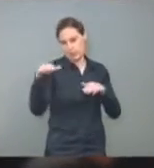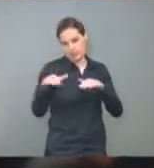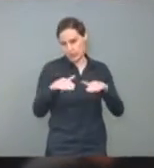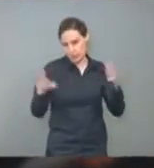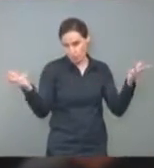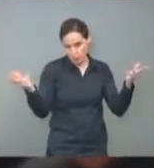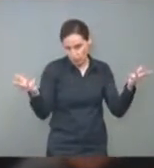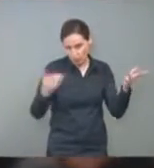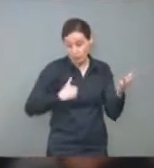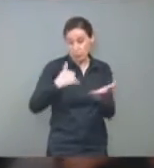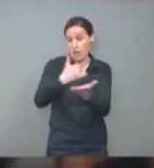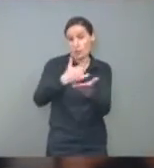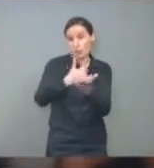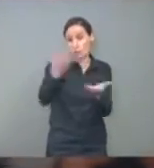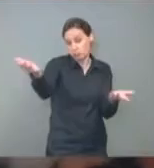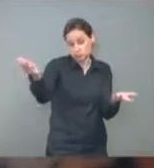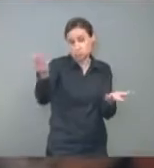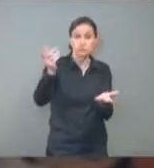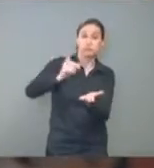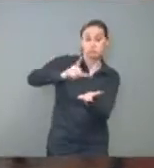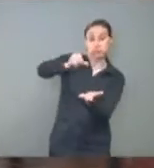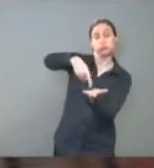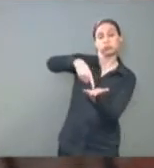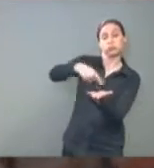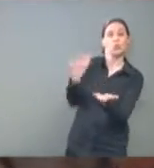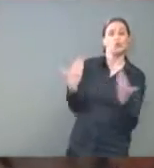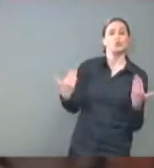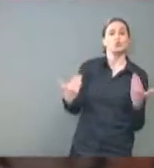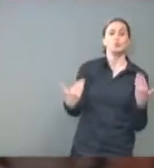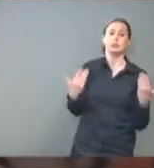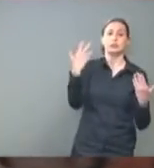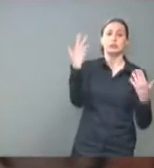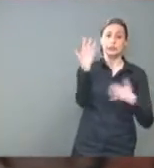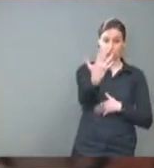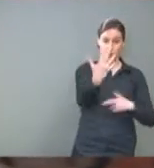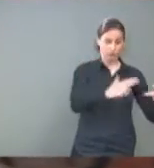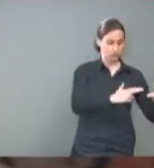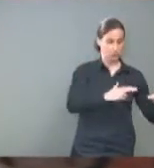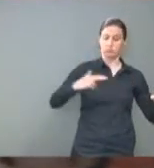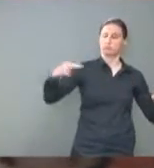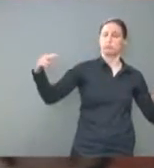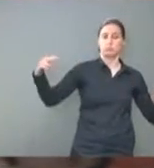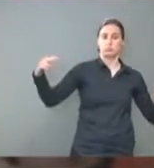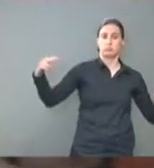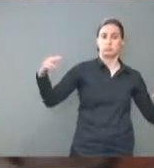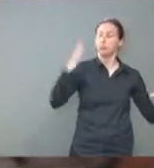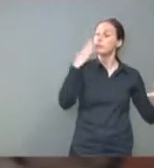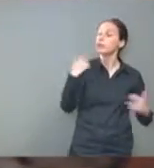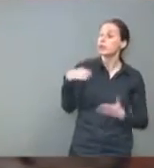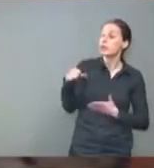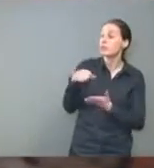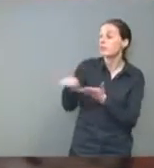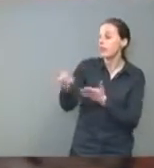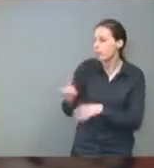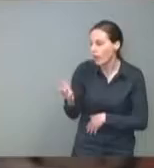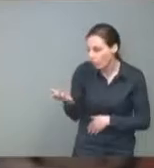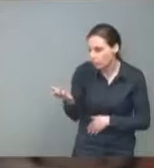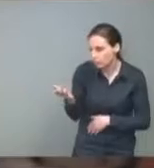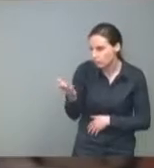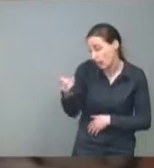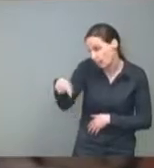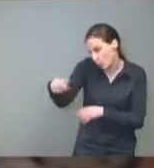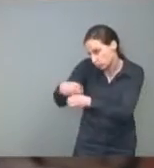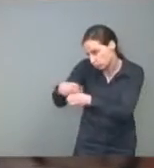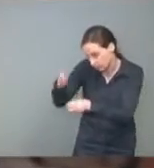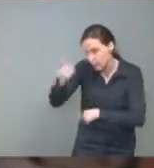5, si vous n'en payez pas, vous ne pouvez pas le savoir, mais vous pouvez vous renseigner. Il y a 5 tranches d'impôts. Plus vous étalez, vous augmentez le nombre de